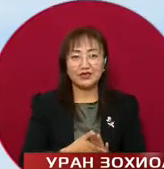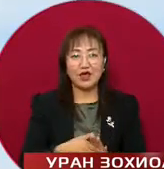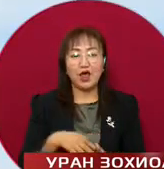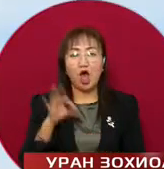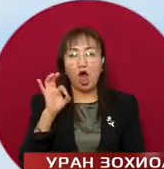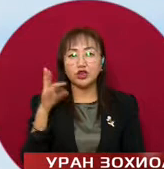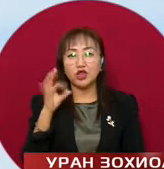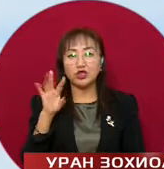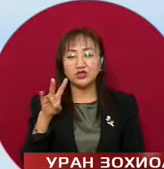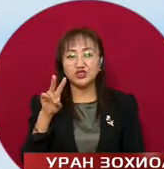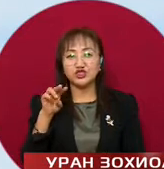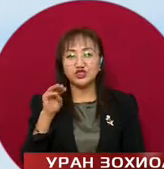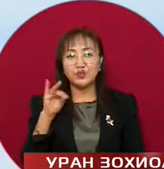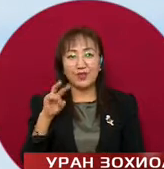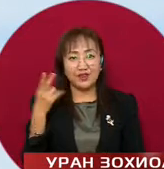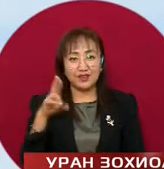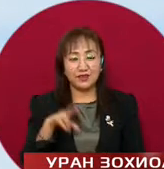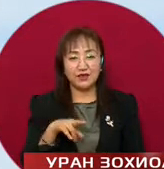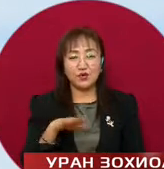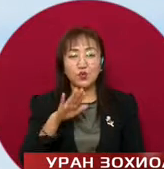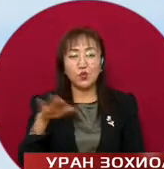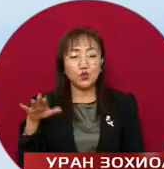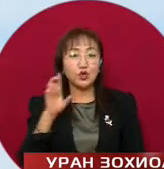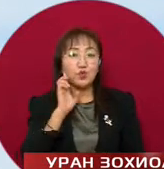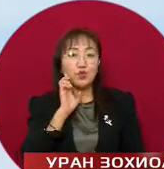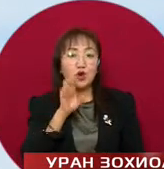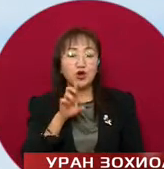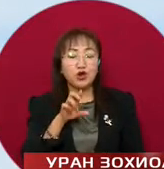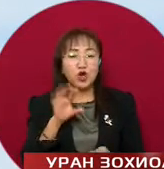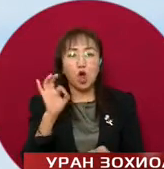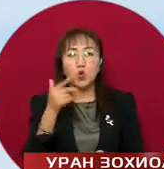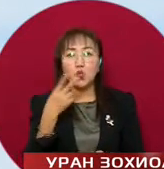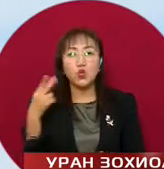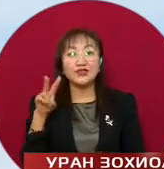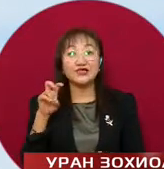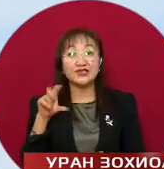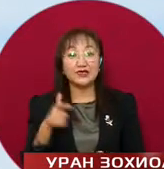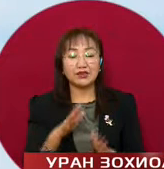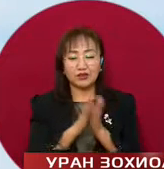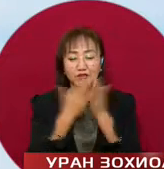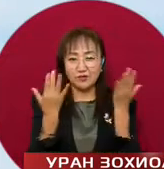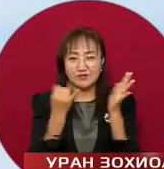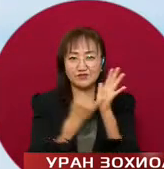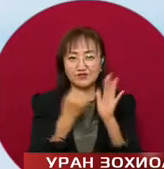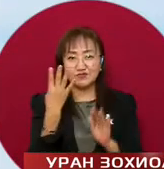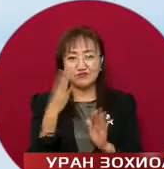жимд хүүхдийн бор өгүүлэх. Хүүхдүүдээ сурах бичгийн 64-р талаа нэгэрэ.